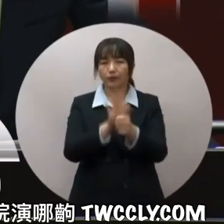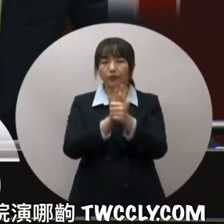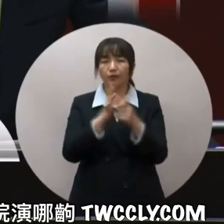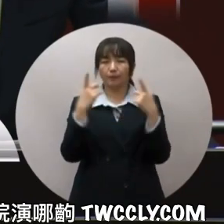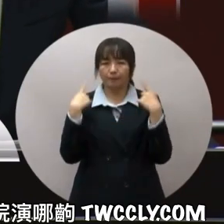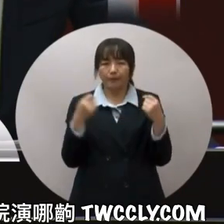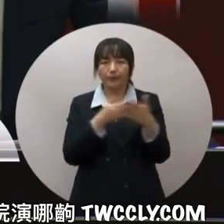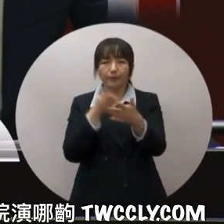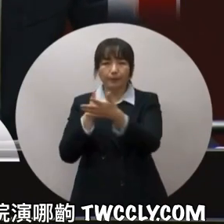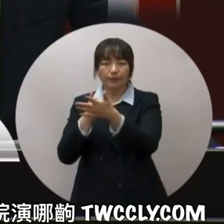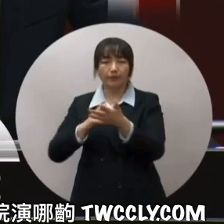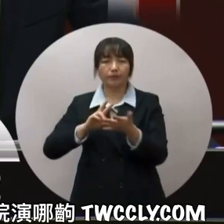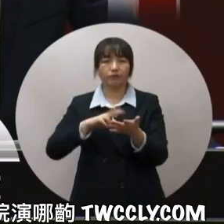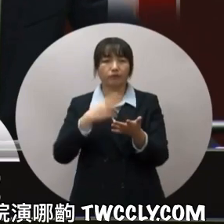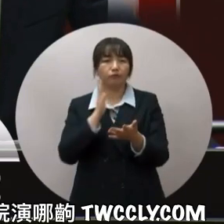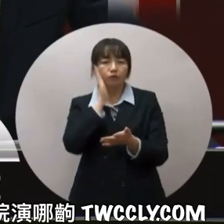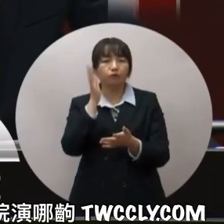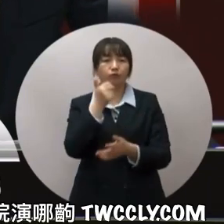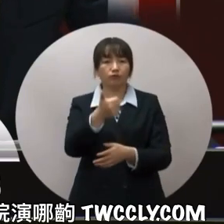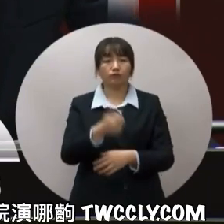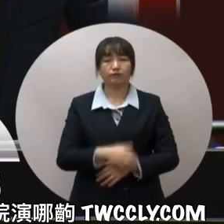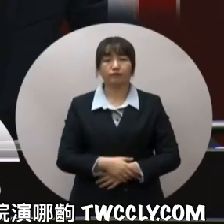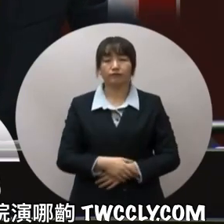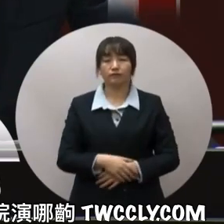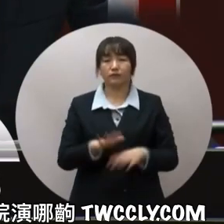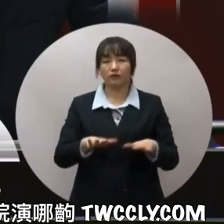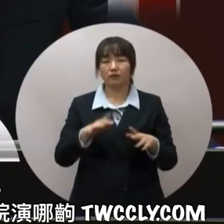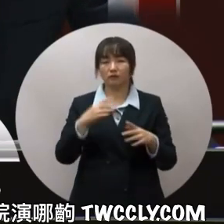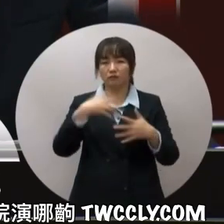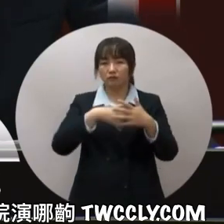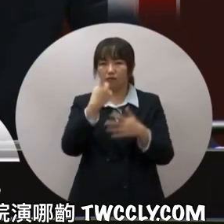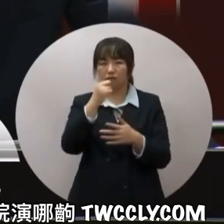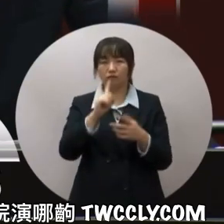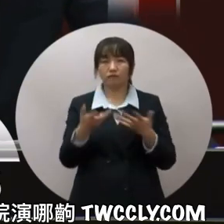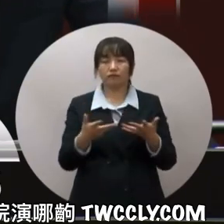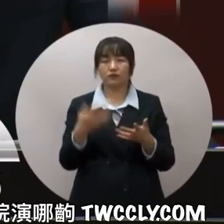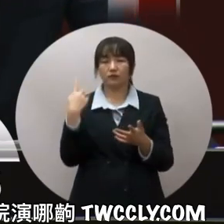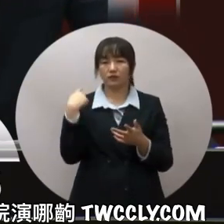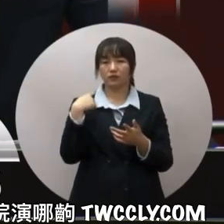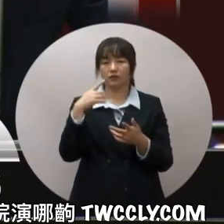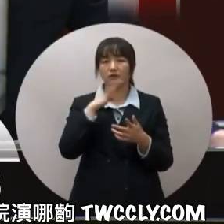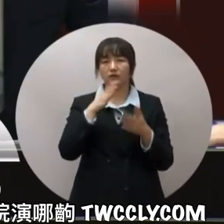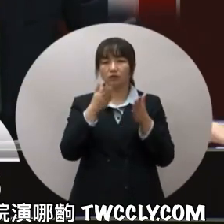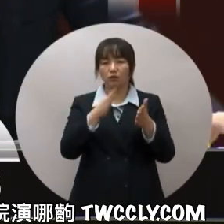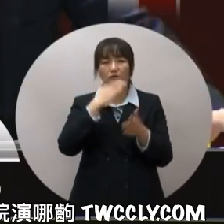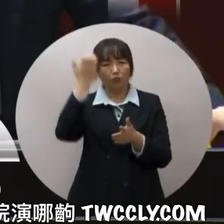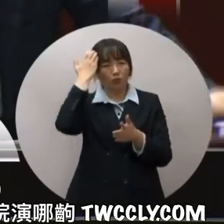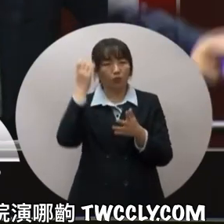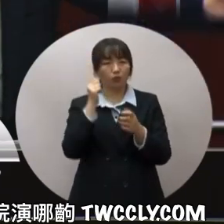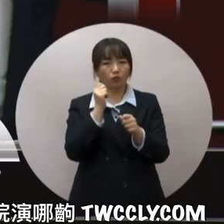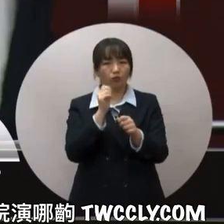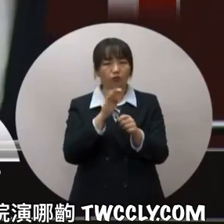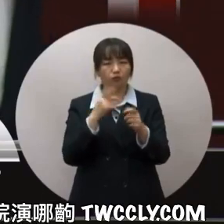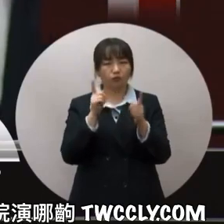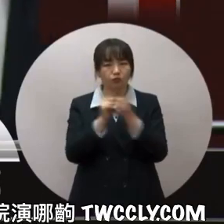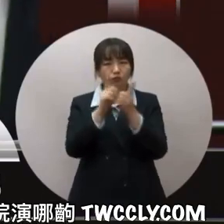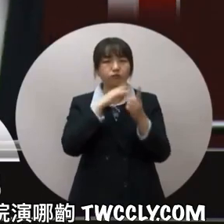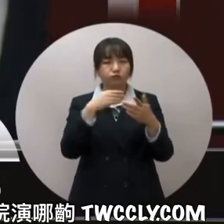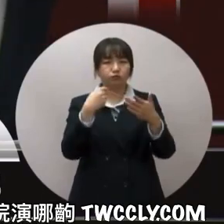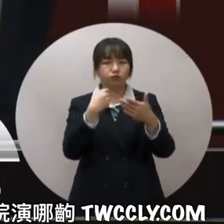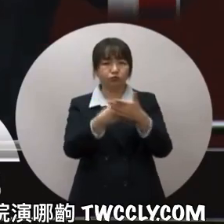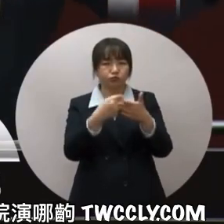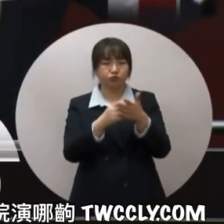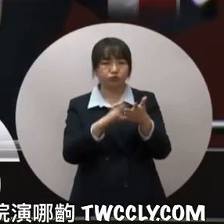這些原來不可能的事實陸出去就變成可能那其中一件事情就是上一次我們有提到客運的行動支付的優惠